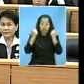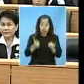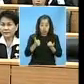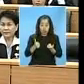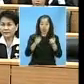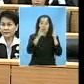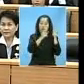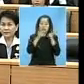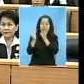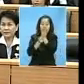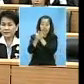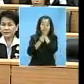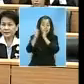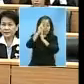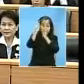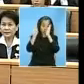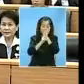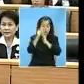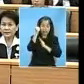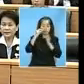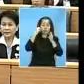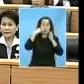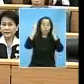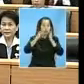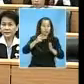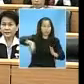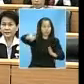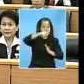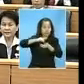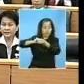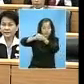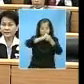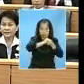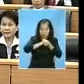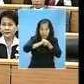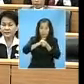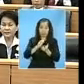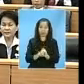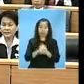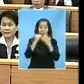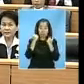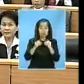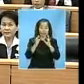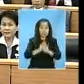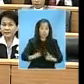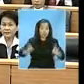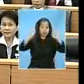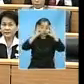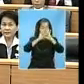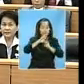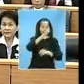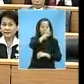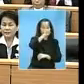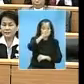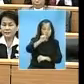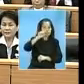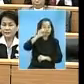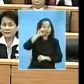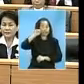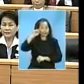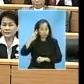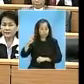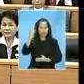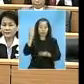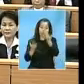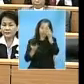องให้เกิดความปรองดองได้อยู่ที่พวกเราทุกคนโดยเฉพาะอย่างยิ่งสมาชิกรัฐสภาไม่ว่าท่านจะเป็นวุฒิสมาชิก